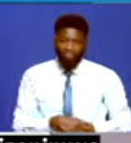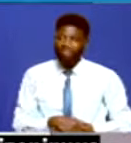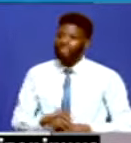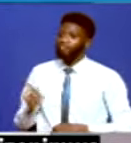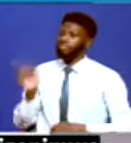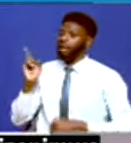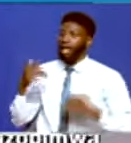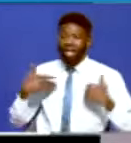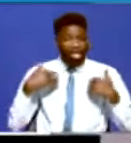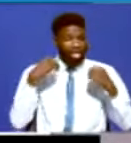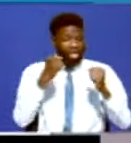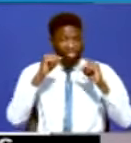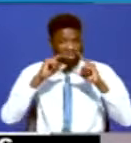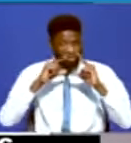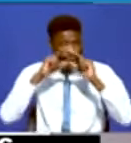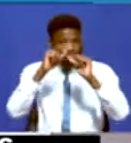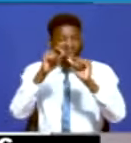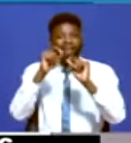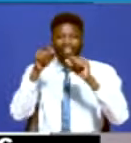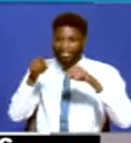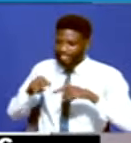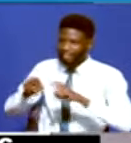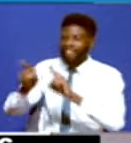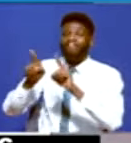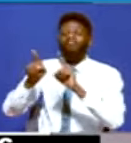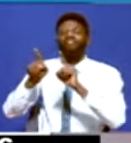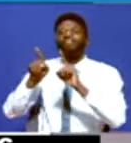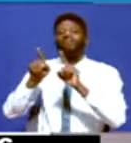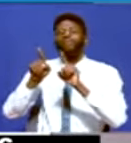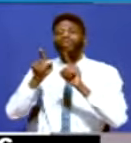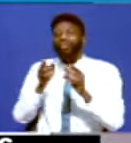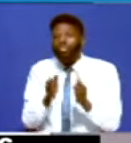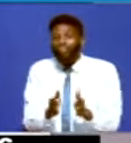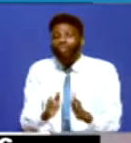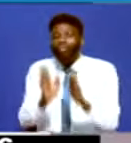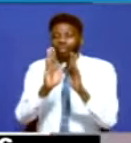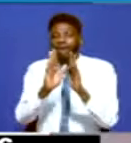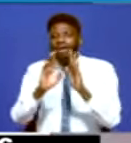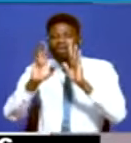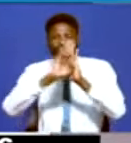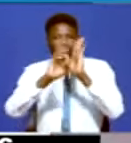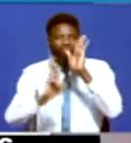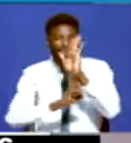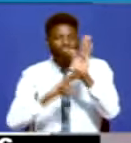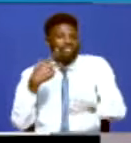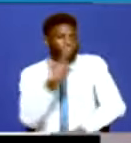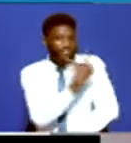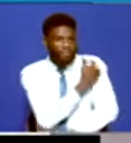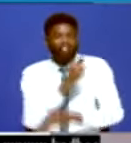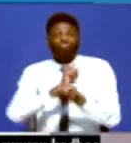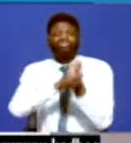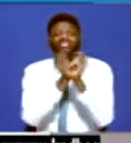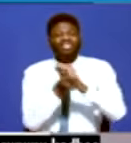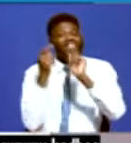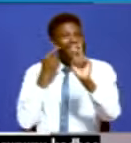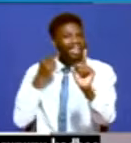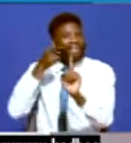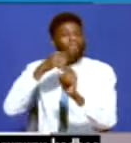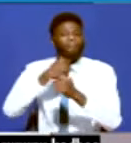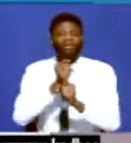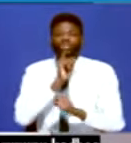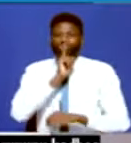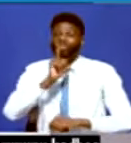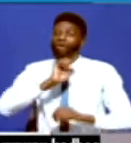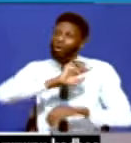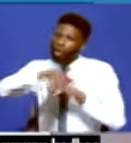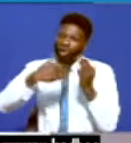imesema imebadilisha sera kuhusu utoaji chanjo dhidi ya COVID-19 ili kuhakikisha kila mtu anachanjwa bila kuzingatia